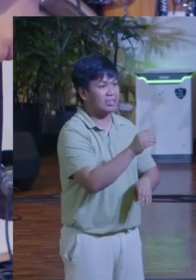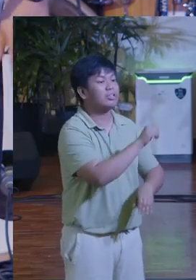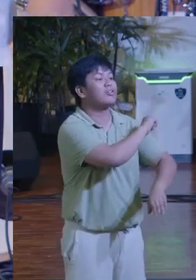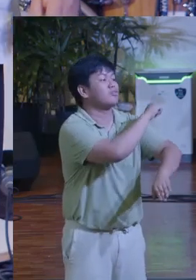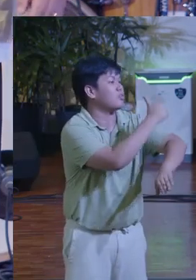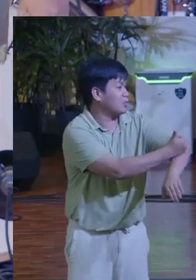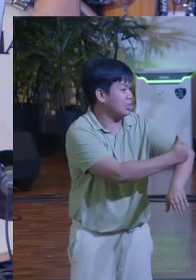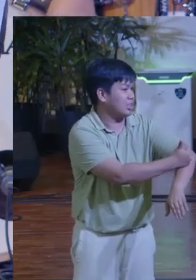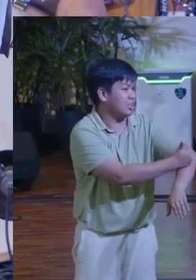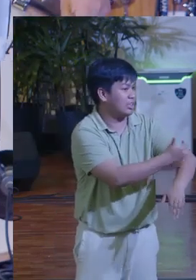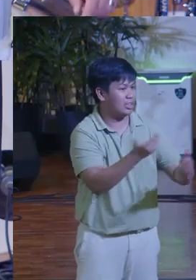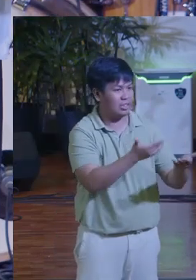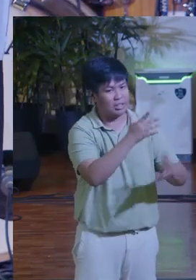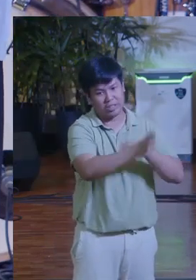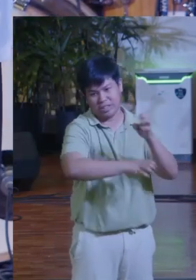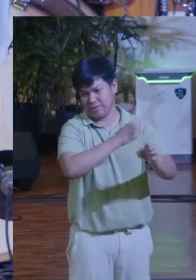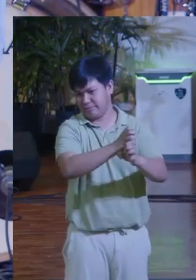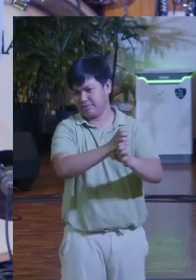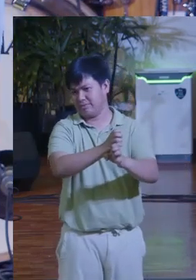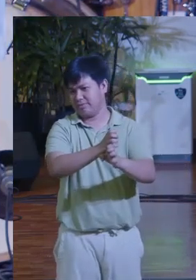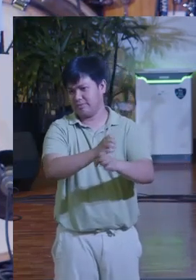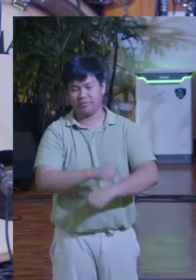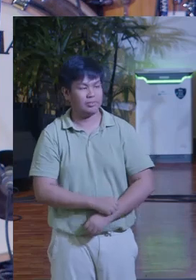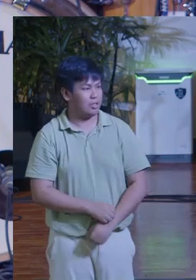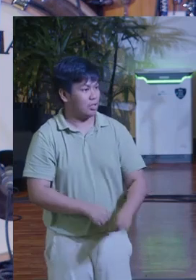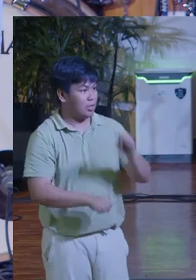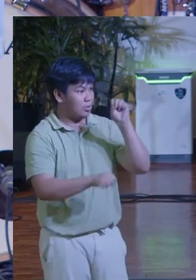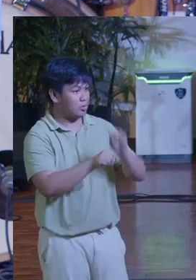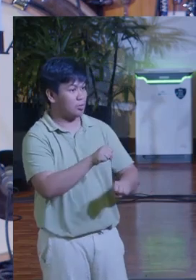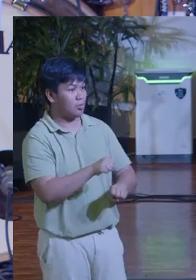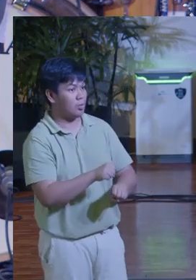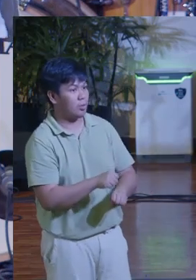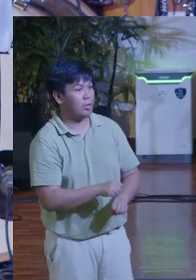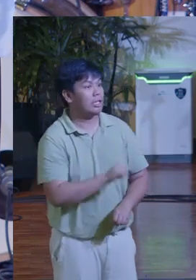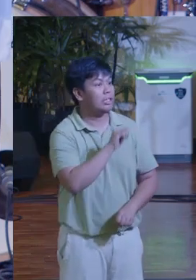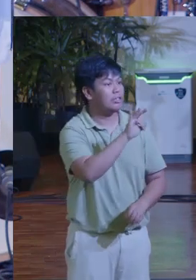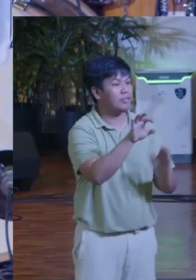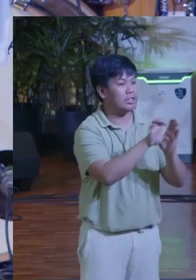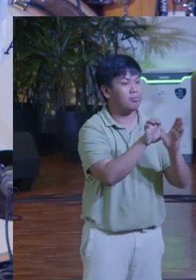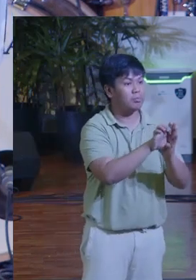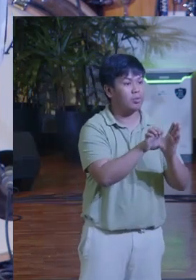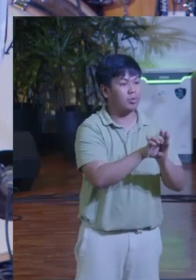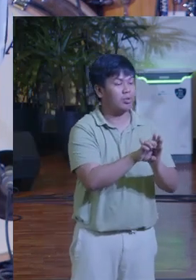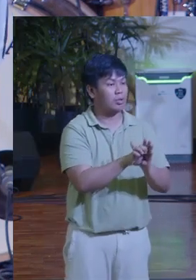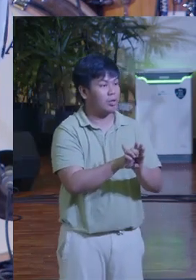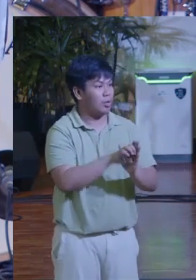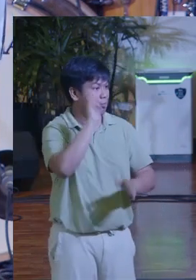Na? So pastor, kung sila'y magnanakaw,